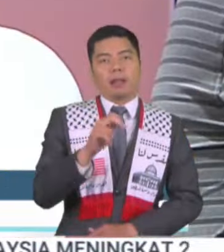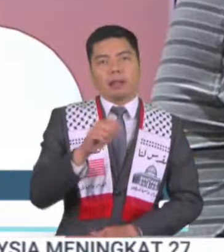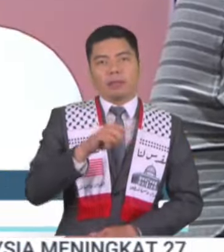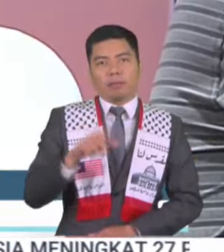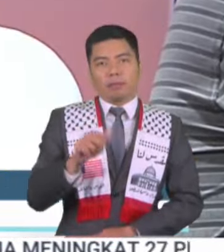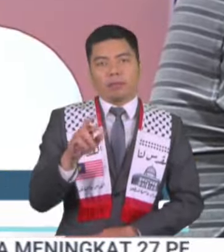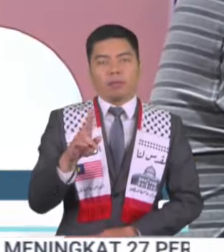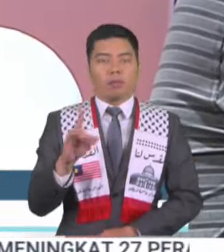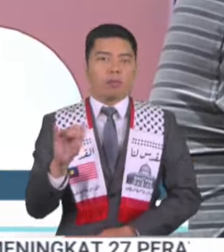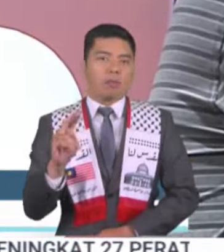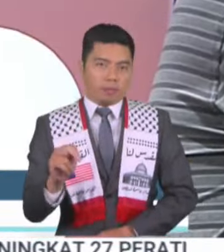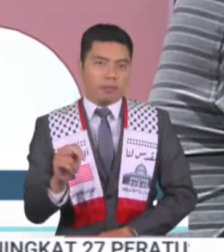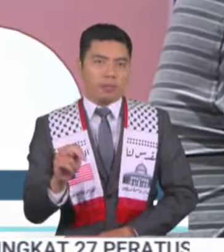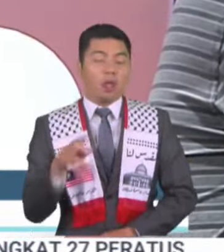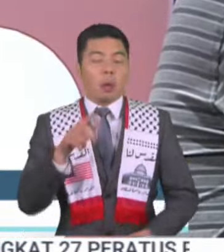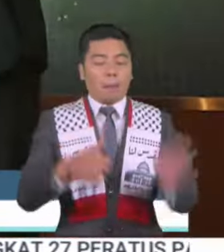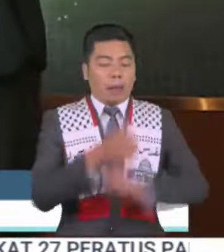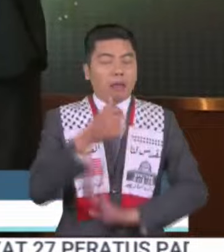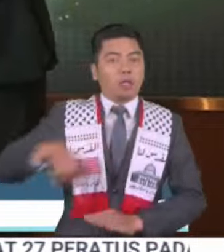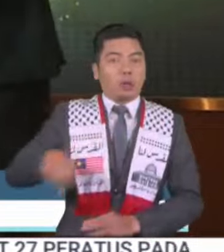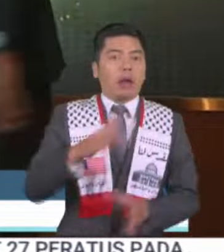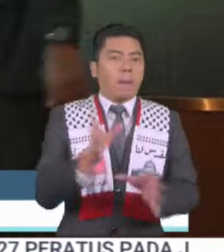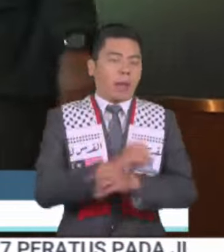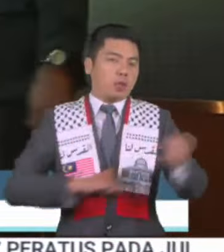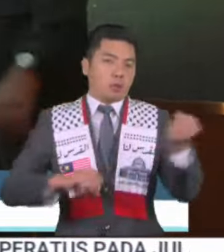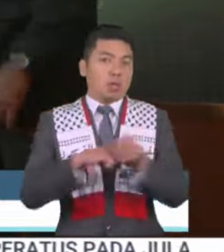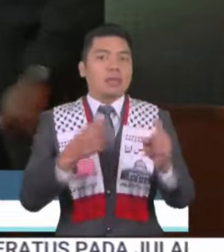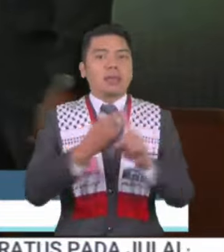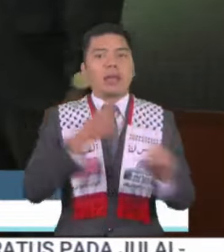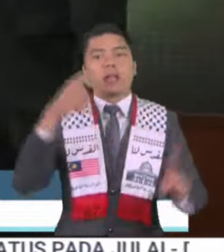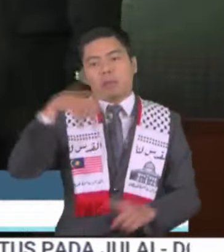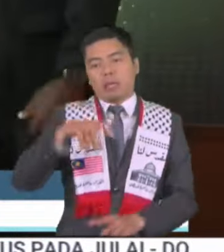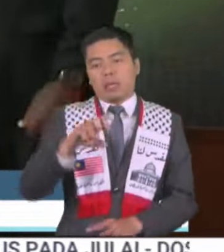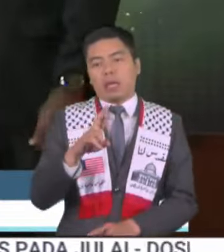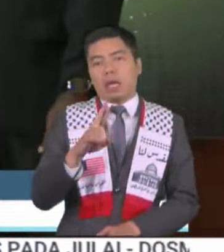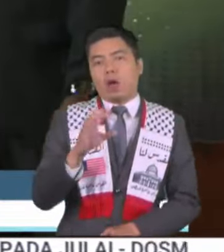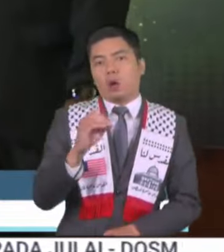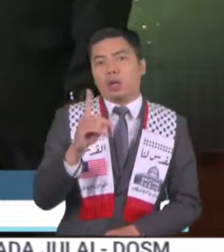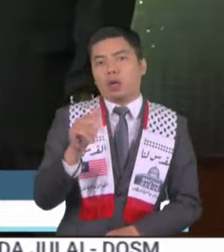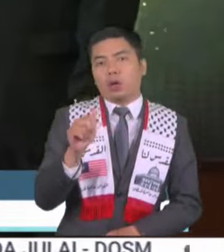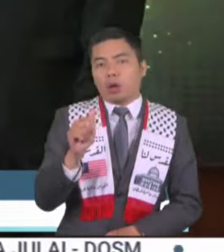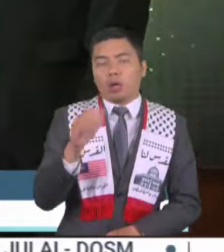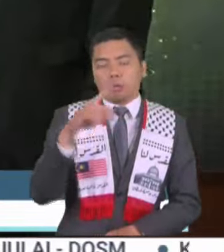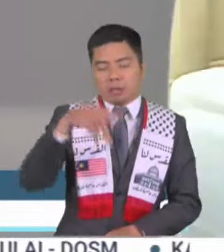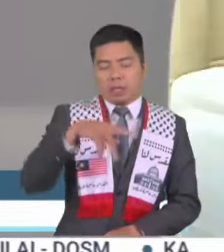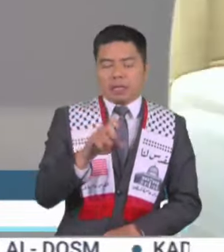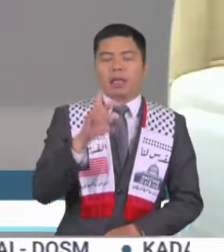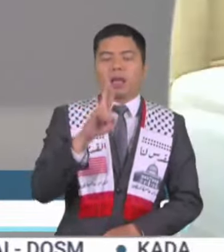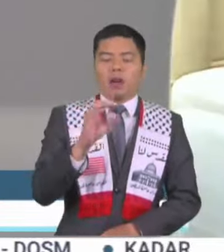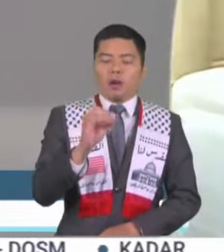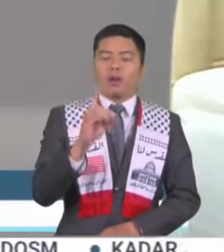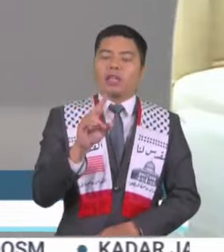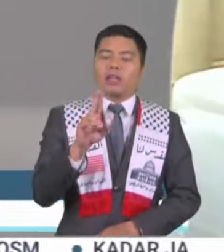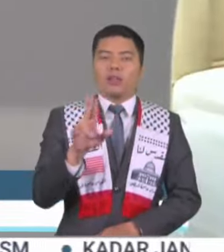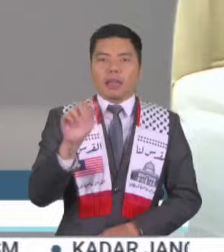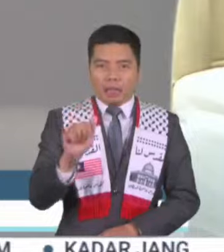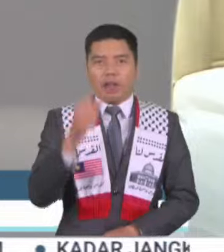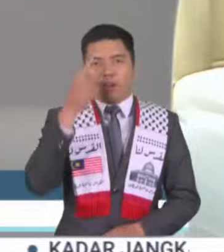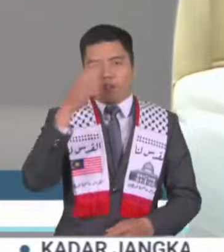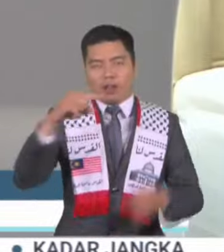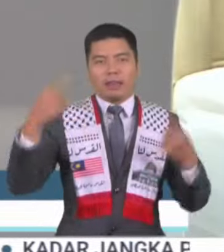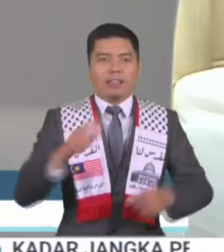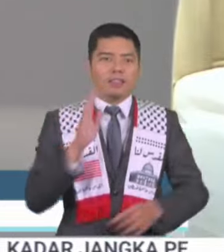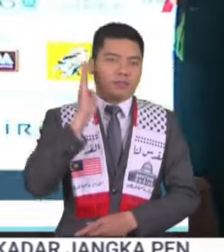Mohsin. Kesemua pemenang juga mendapat tajaan sepenuhnya daripada Pro 2 untuk bersaing di WAGC di Phuket